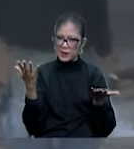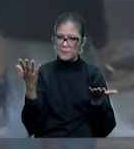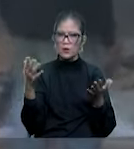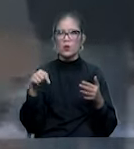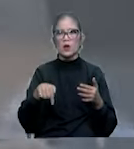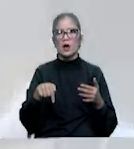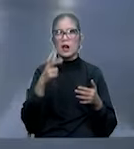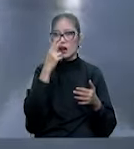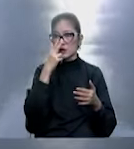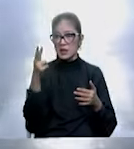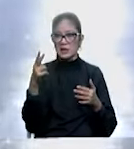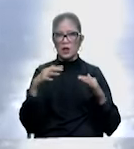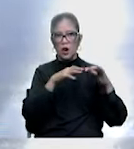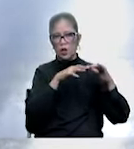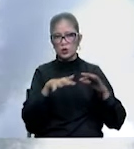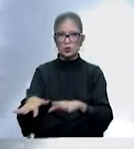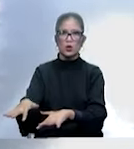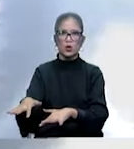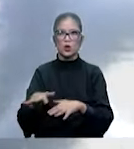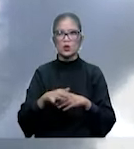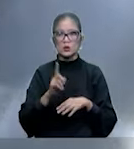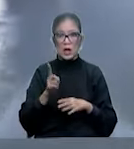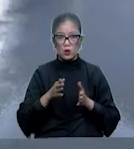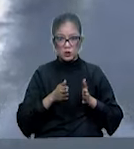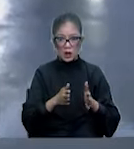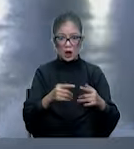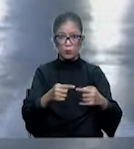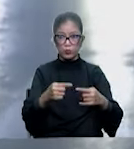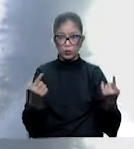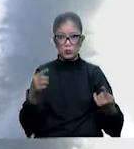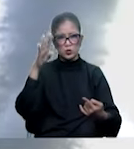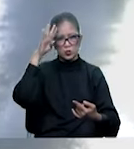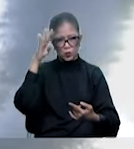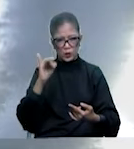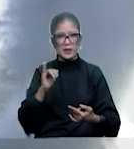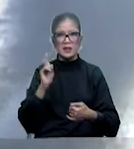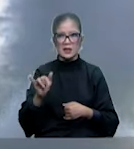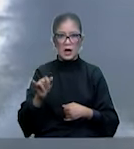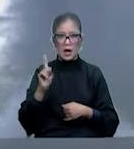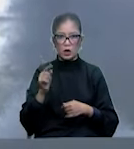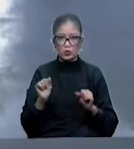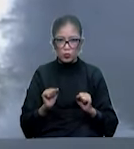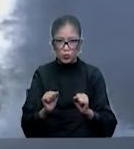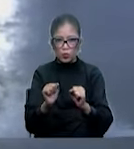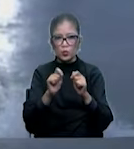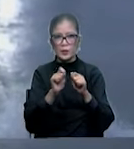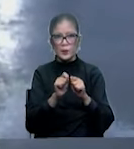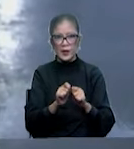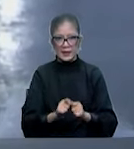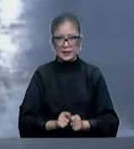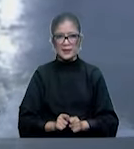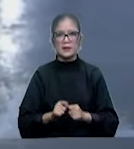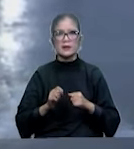kita lihat ternyata longsor. Jadi kalau diputus ini agak susah emang. Harus secepatnya lah. Berarti jalan ini benar-benar jalan